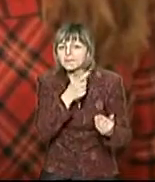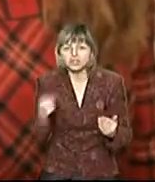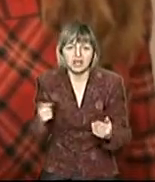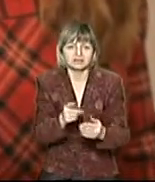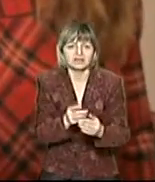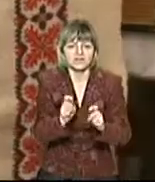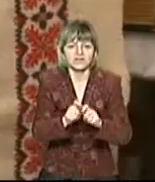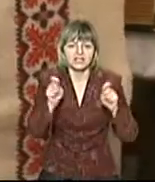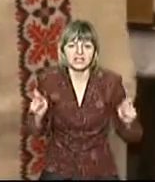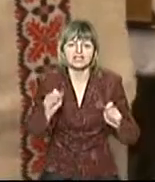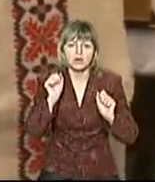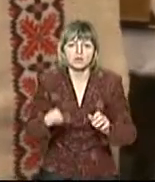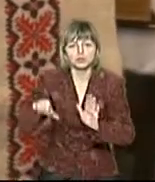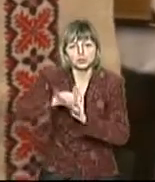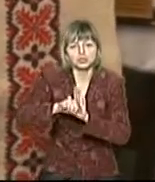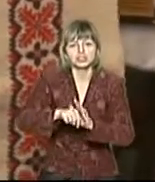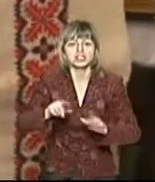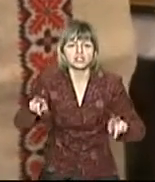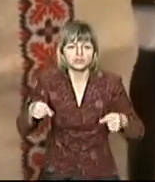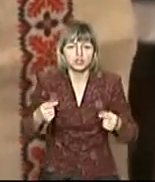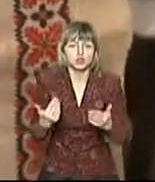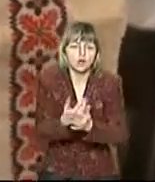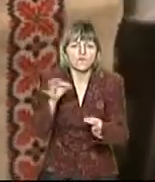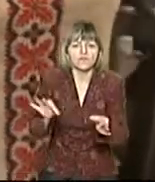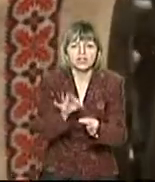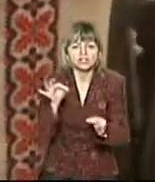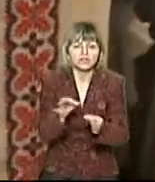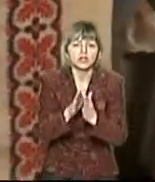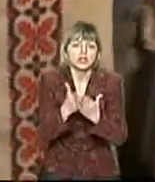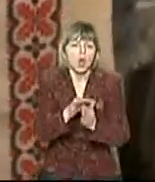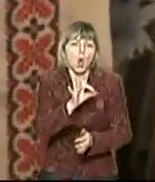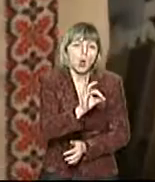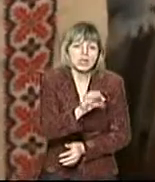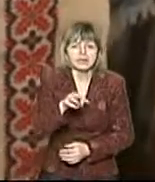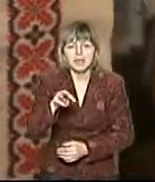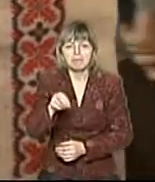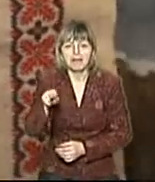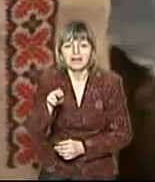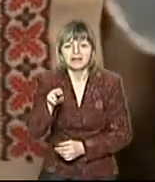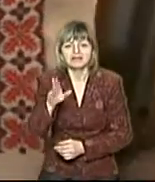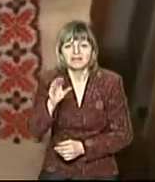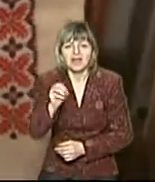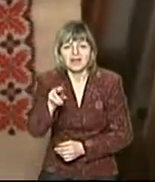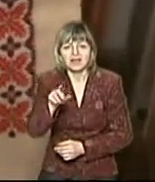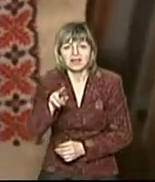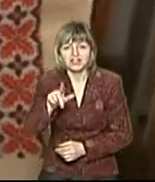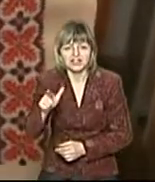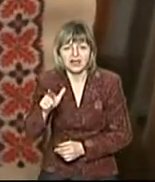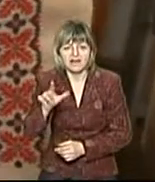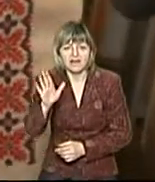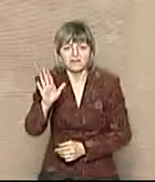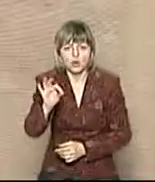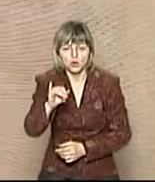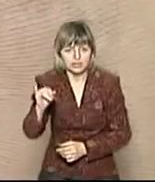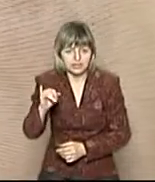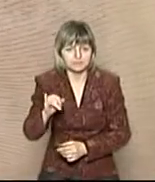міг долучитися до створення нової вишиваної книги Олени Медведєвої – лісової пісні Лесі Українки. Спеціально для